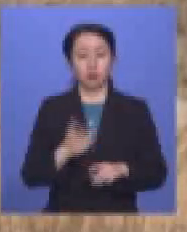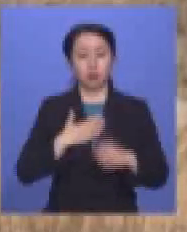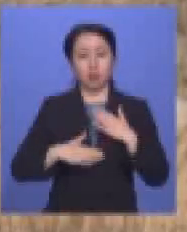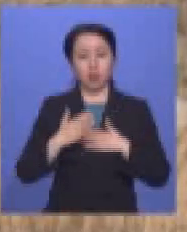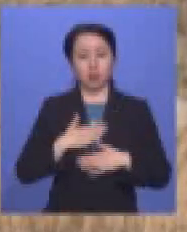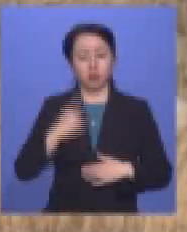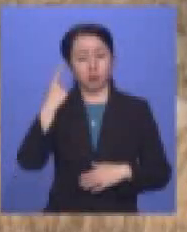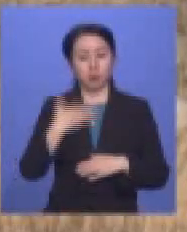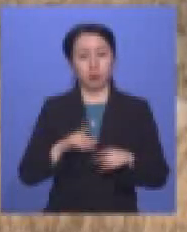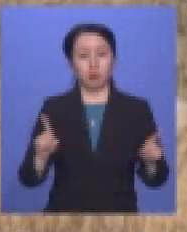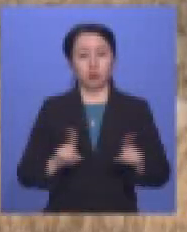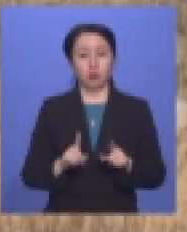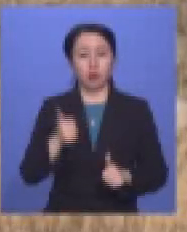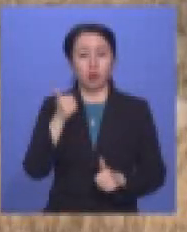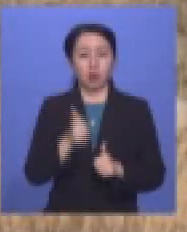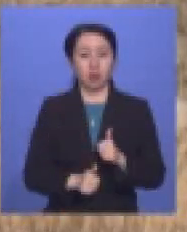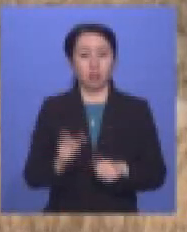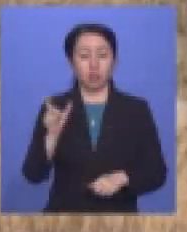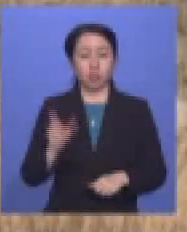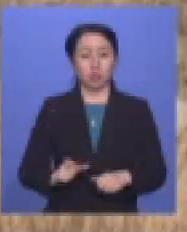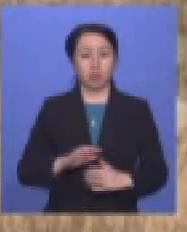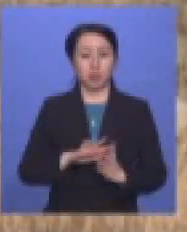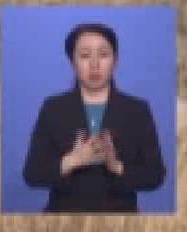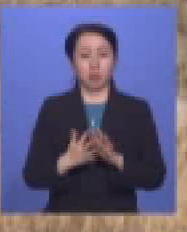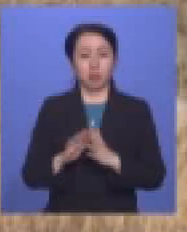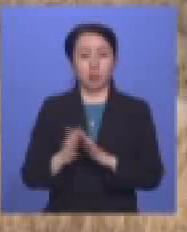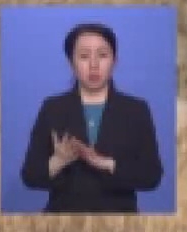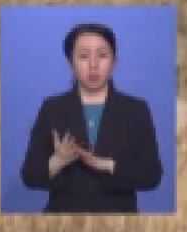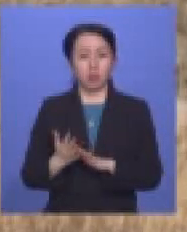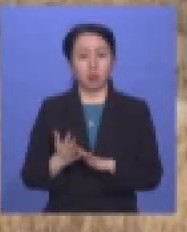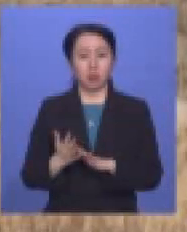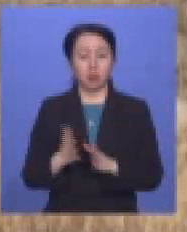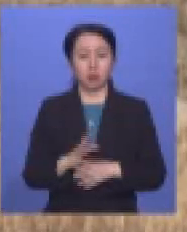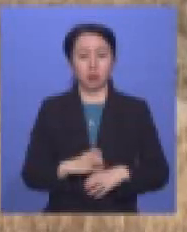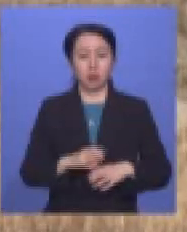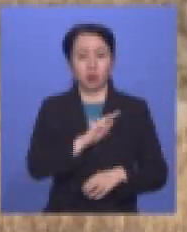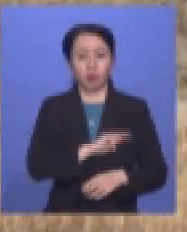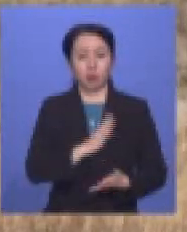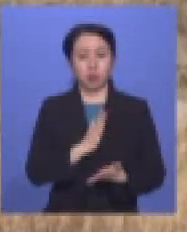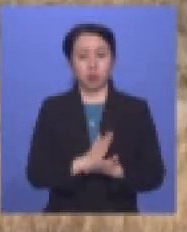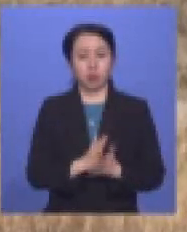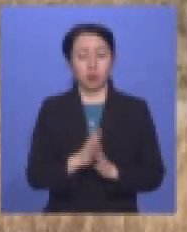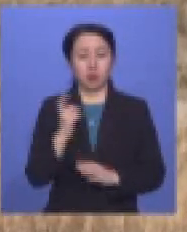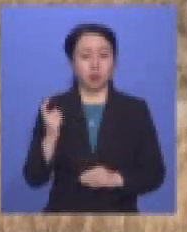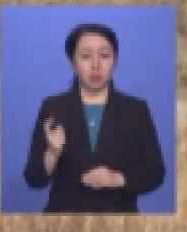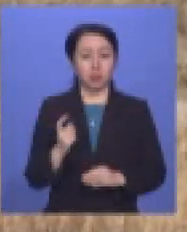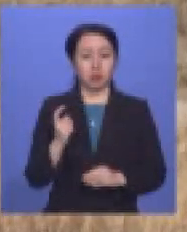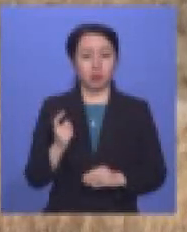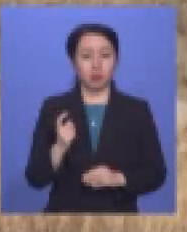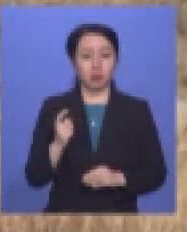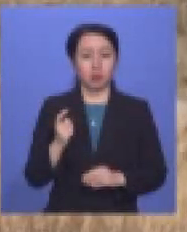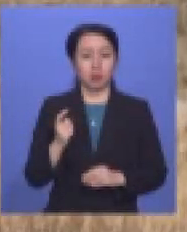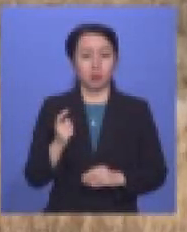сами понимаете, что каждый житель на селе, помимо дополнительной работы, имеет хозяйство. Это те